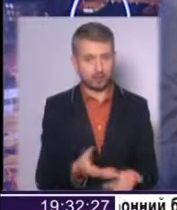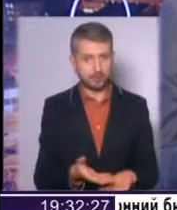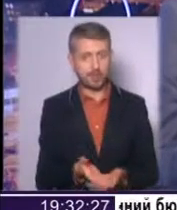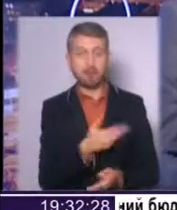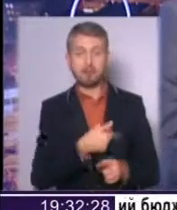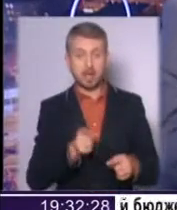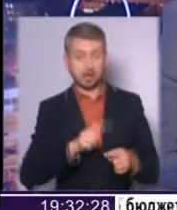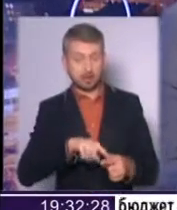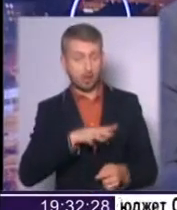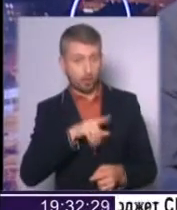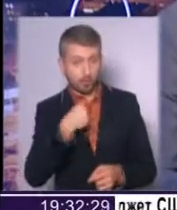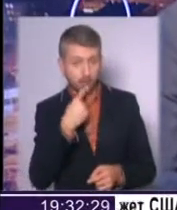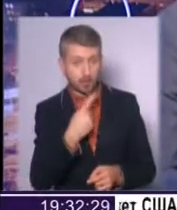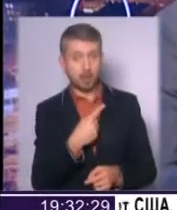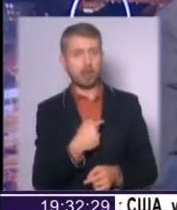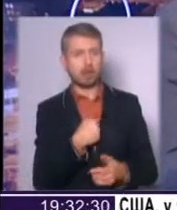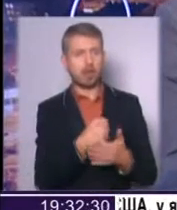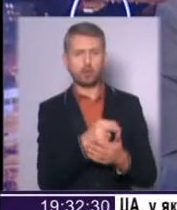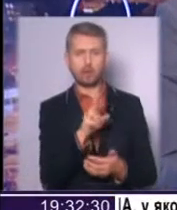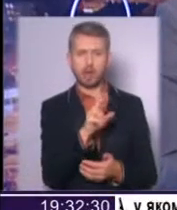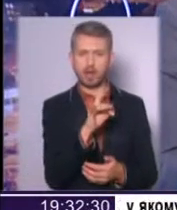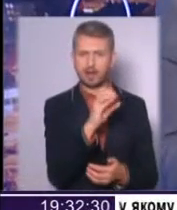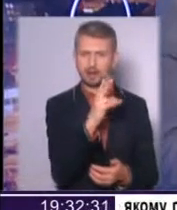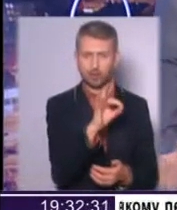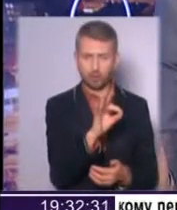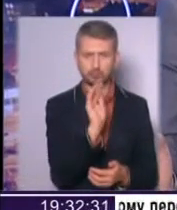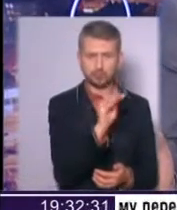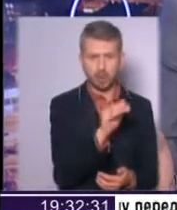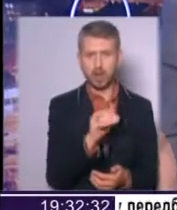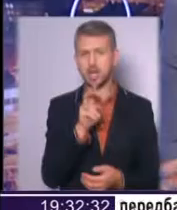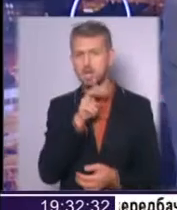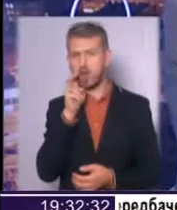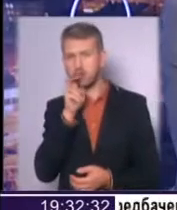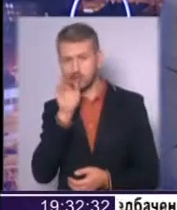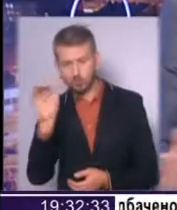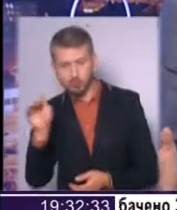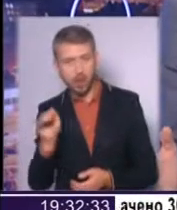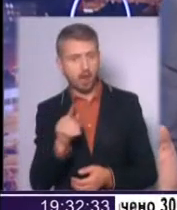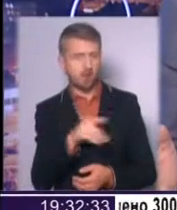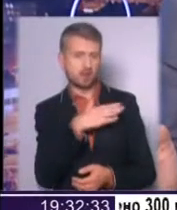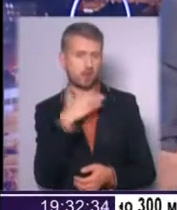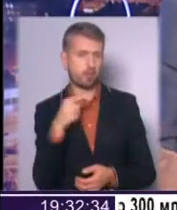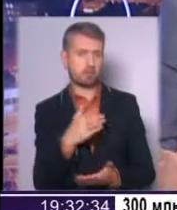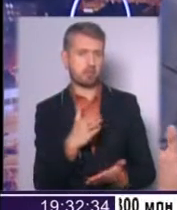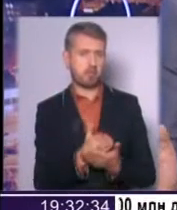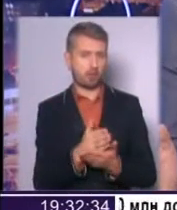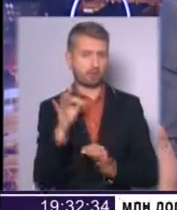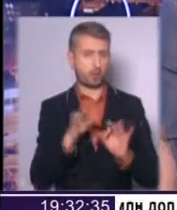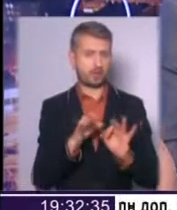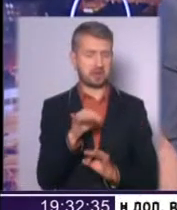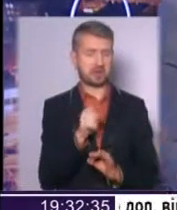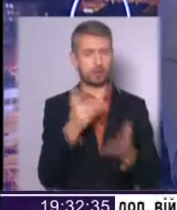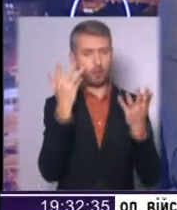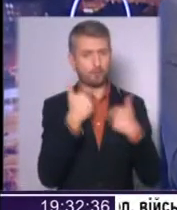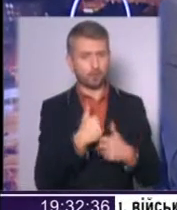сьогодні віддали 3 іноземним монополістським компаніям. До речі, які зареєстровані в Росії, в Москві,